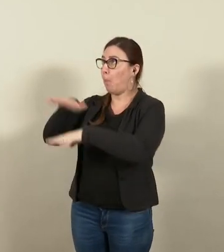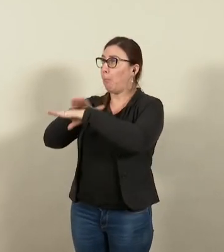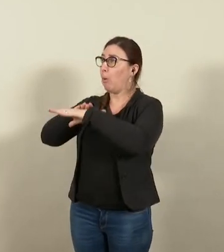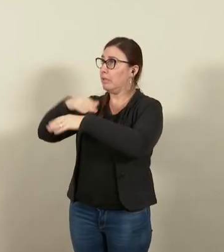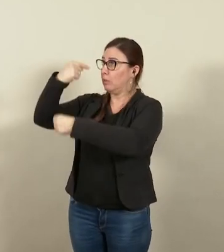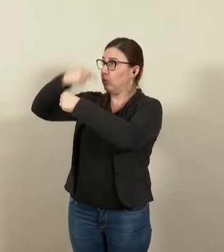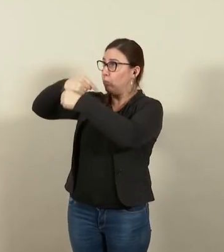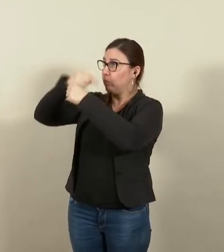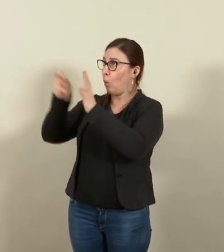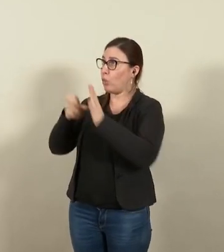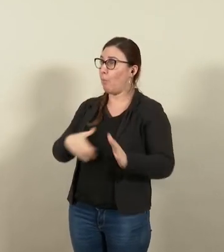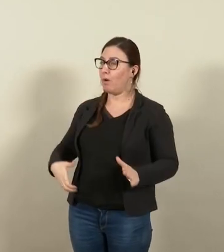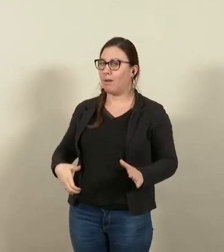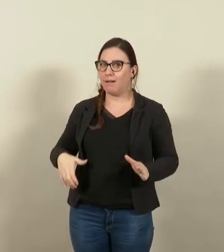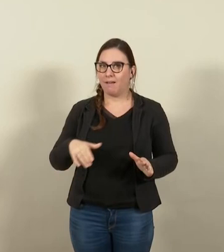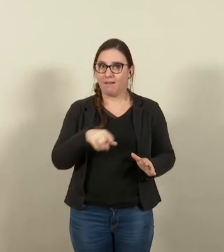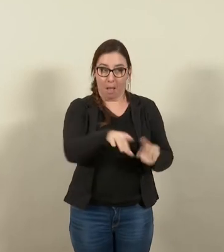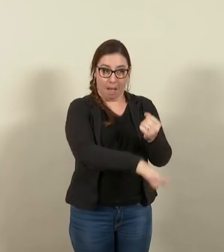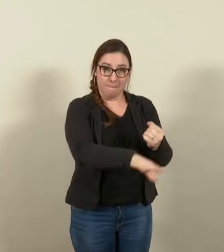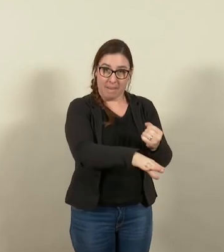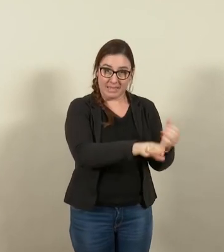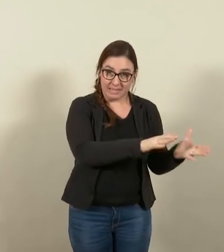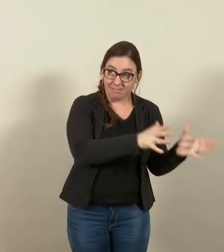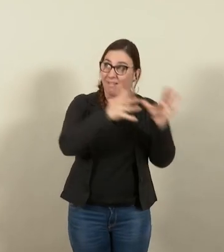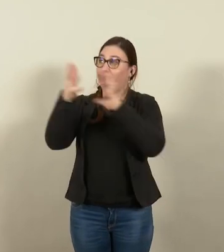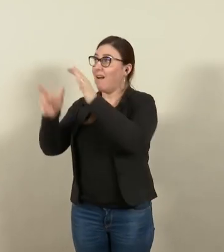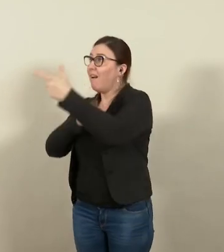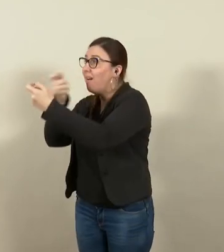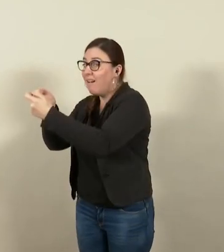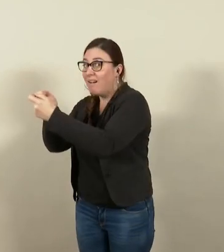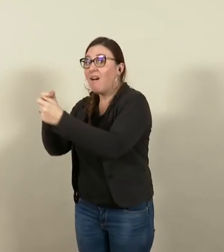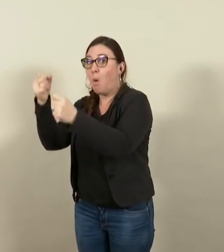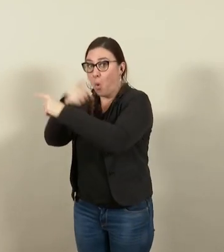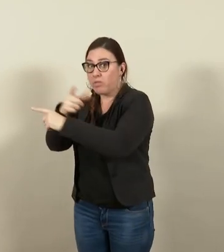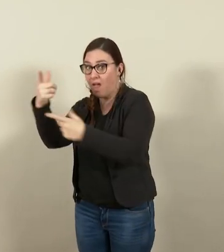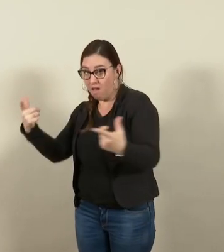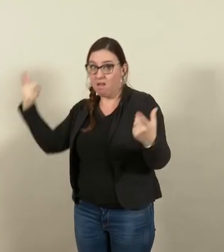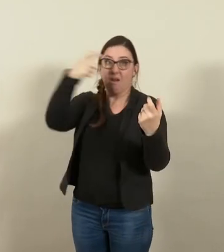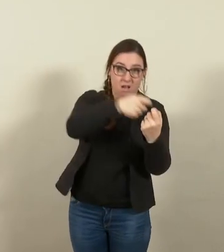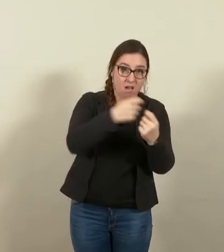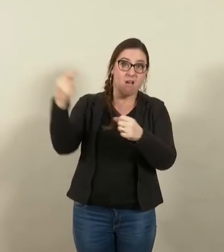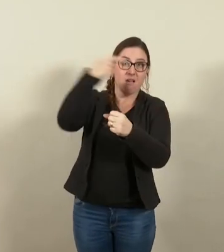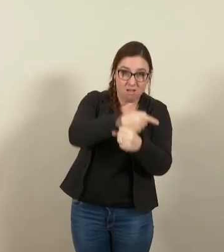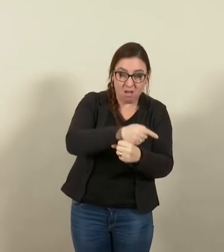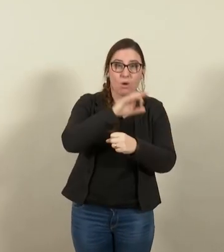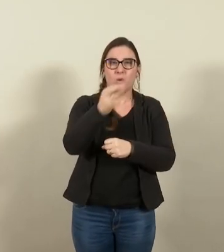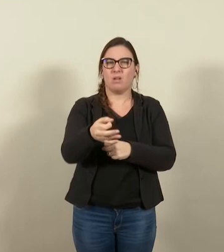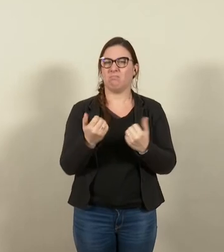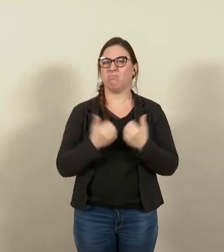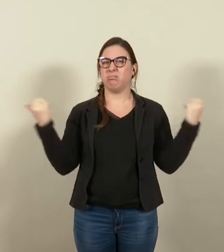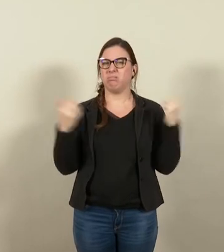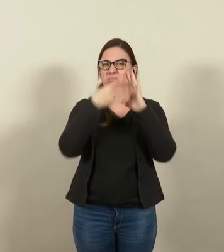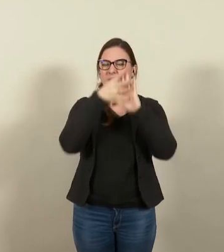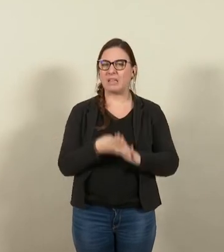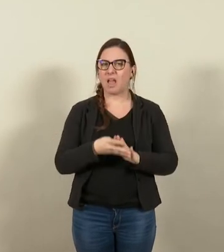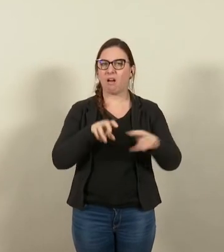de la ville on ne par plus des clubs pour aller vers la ville mais de la ville pour aller vers les clubs et cela va à l'encontre des critères et de